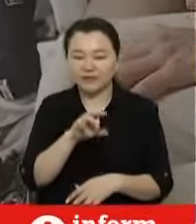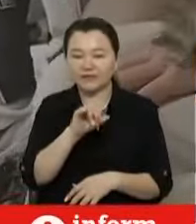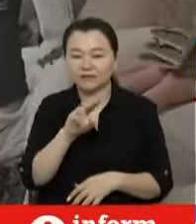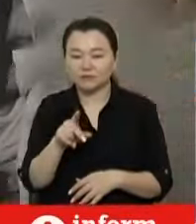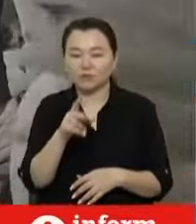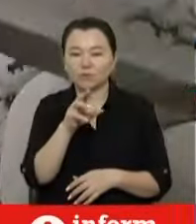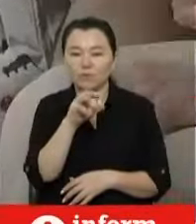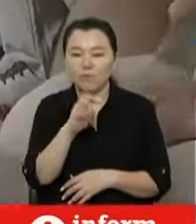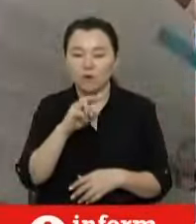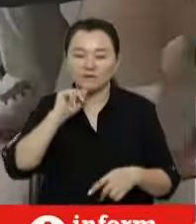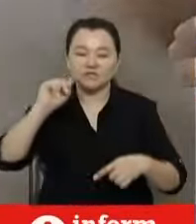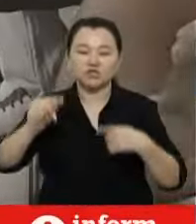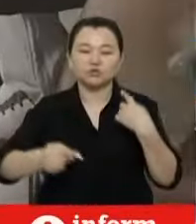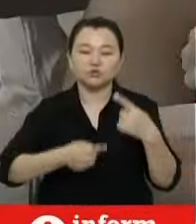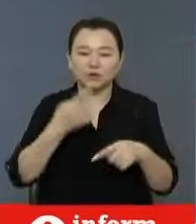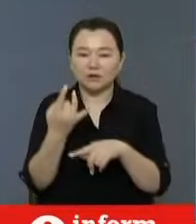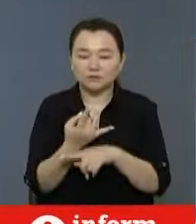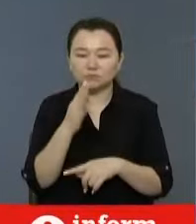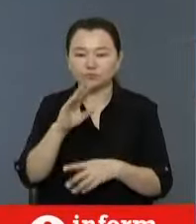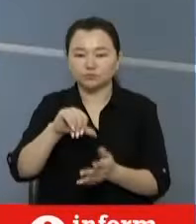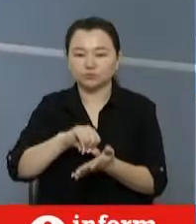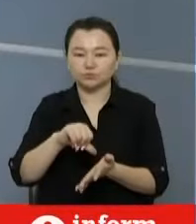кубогының келесі кезеңінде бақ сынайды.